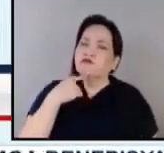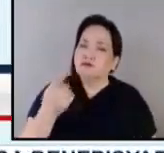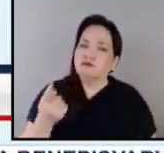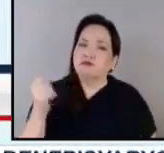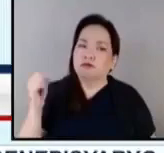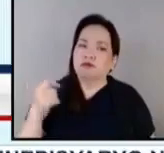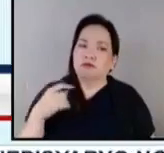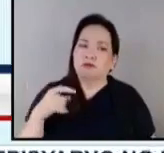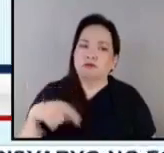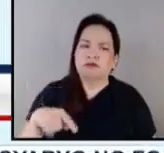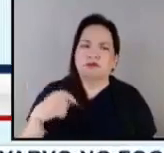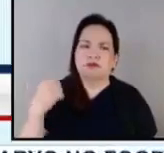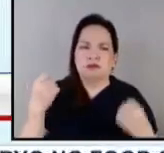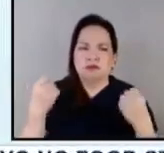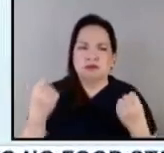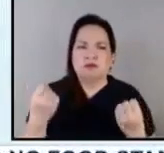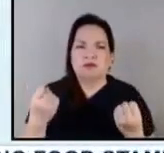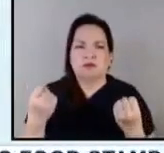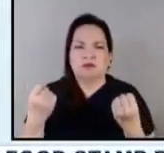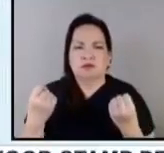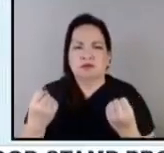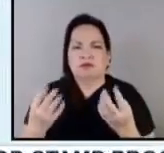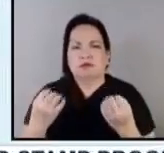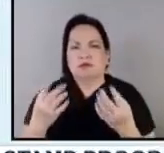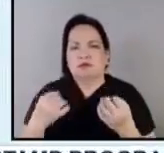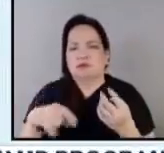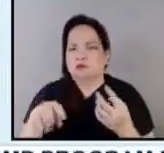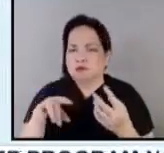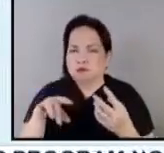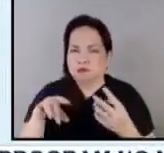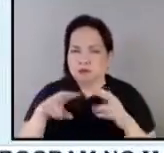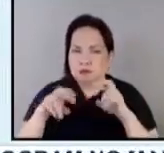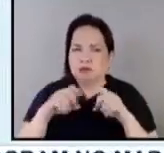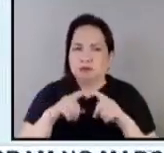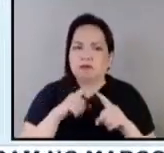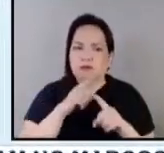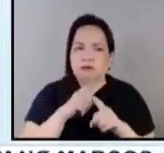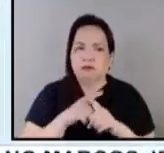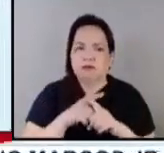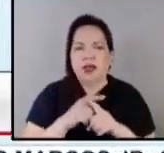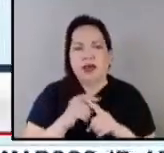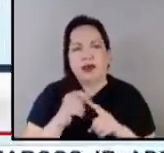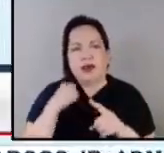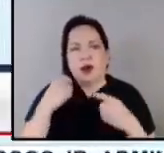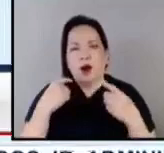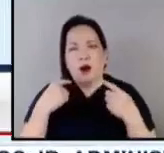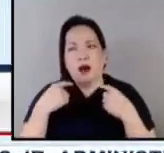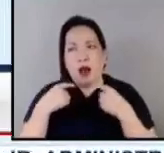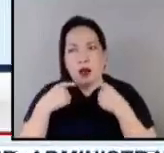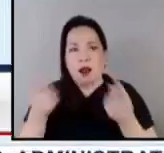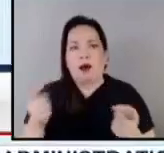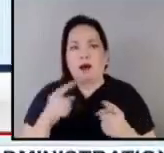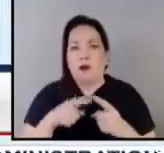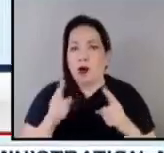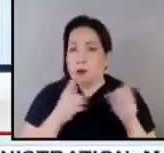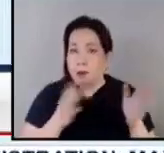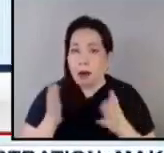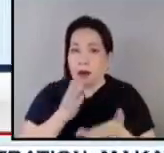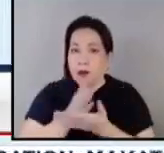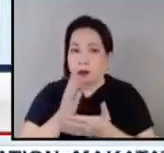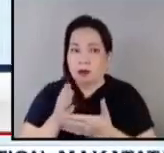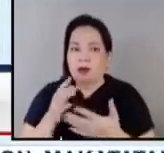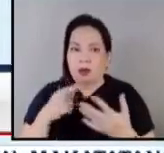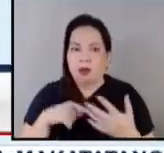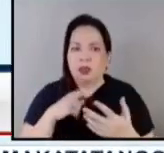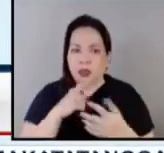Marami tayong inutos, hindi lang iyan. Actually, iniwasan ko ma-announce yan, ano, yung strategy natin. Because I want to catch them